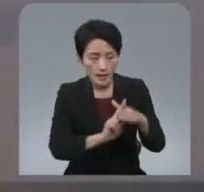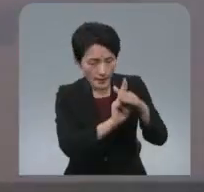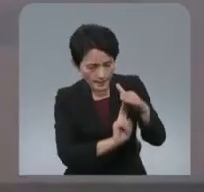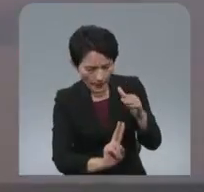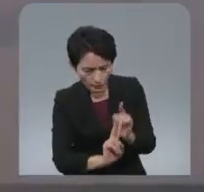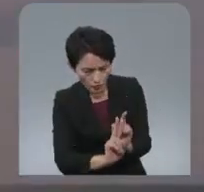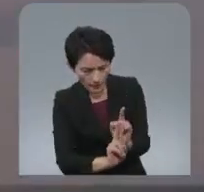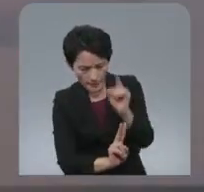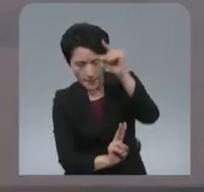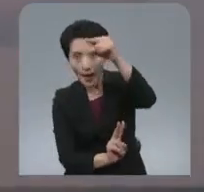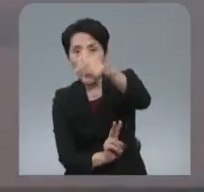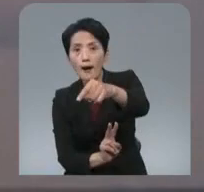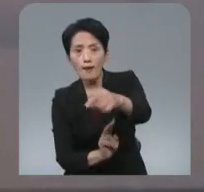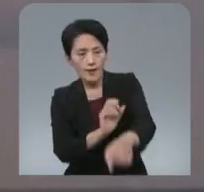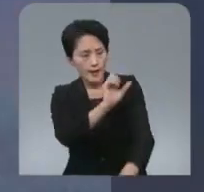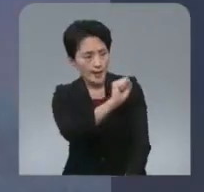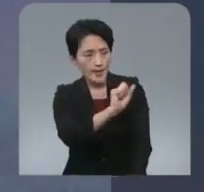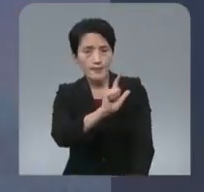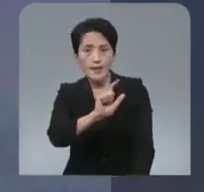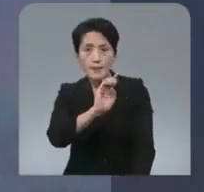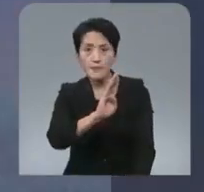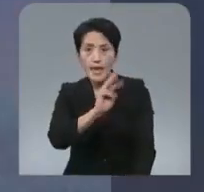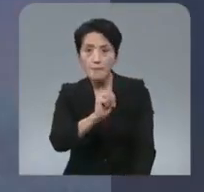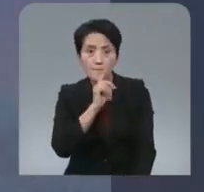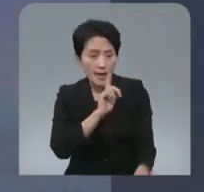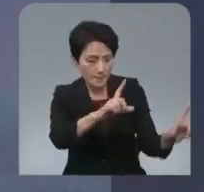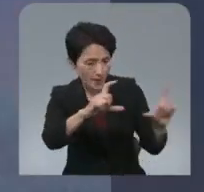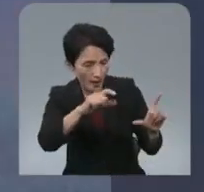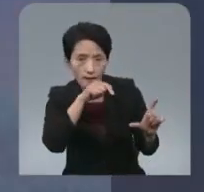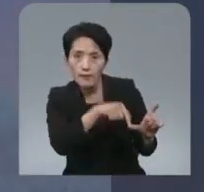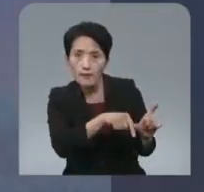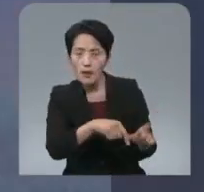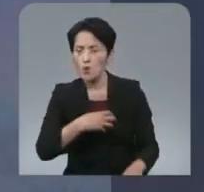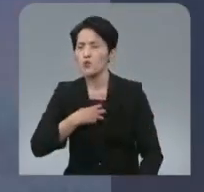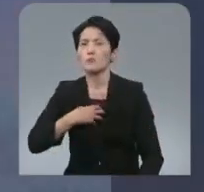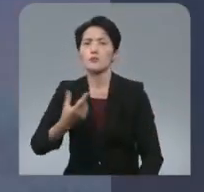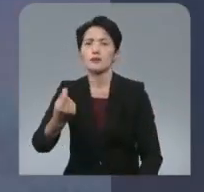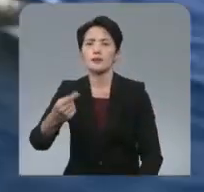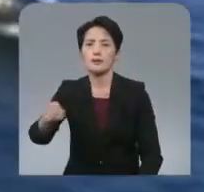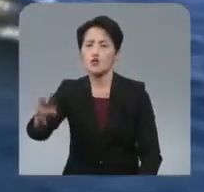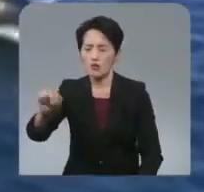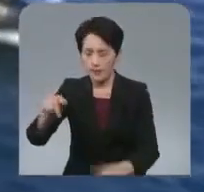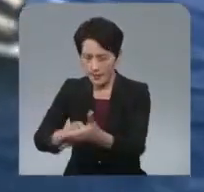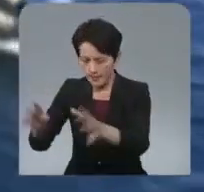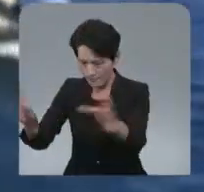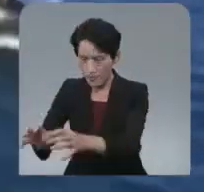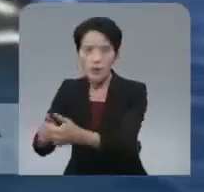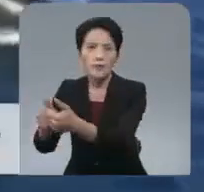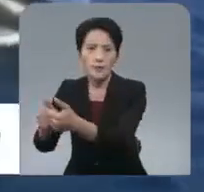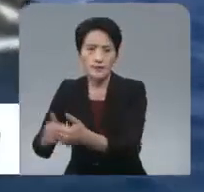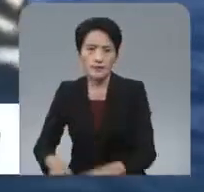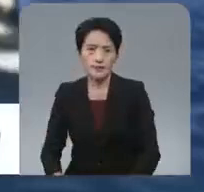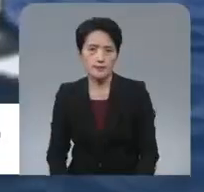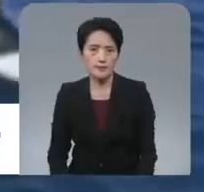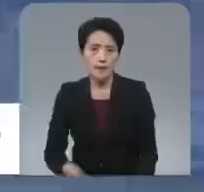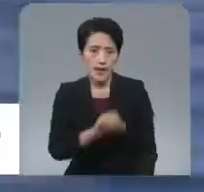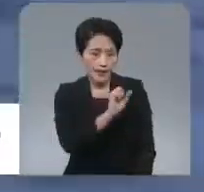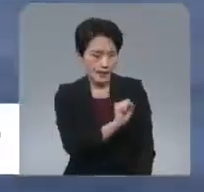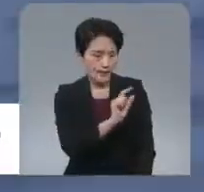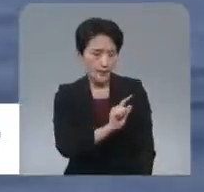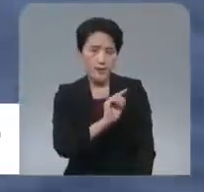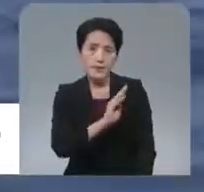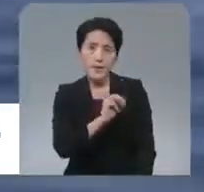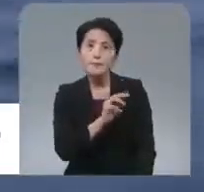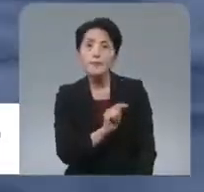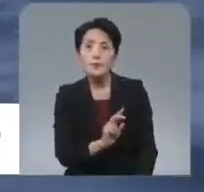генерального секретаря ООН Фархан Хак обратил внимание на то, что мировое сообщество неоднократно призывало